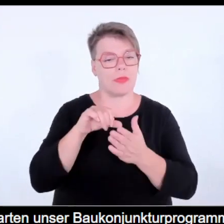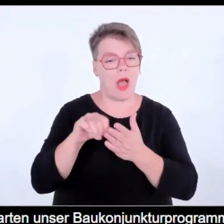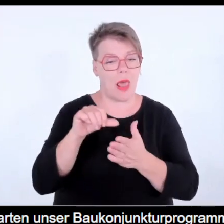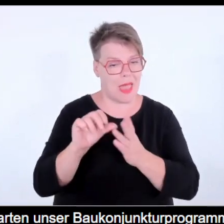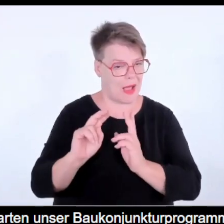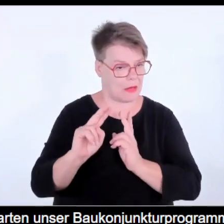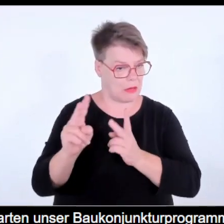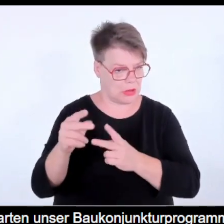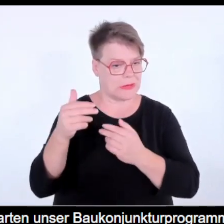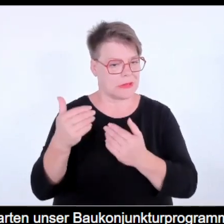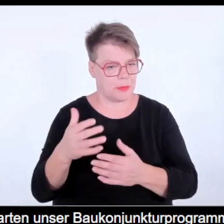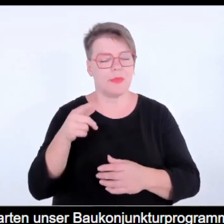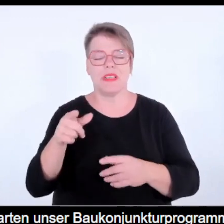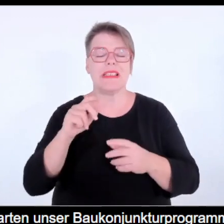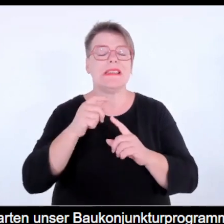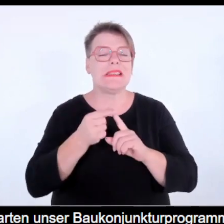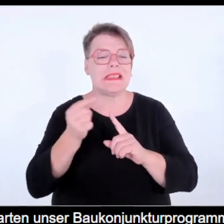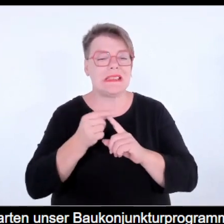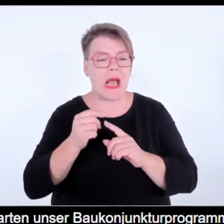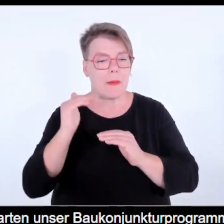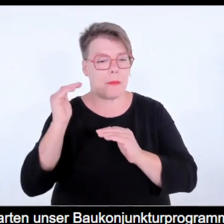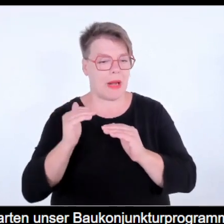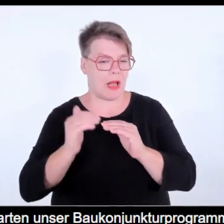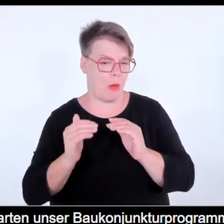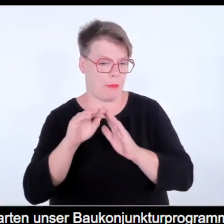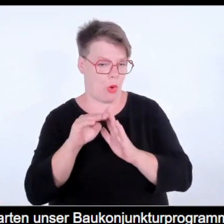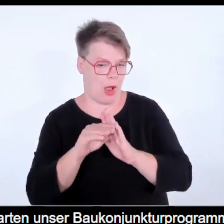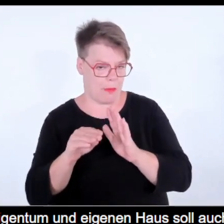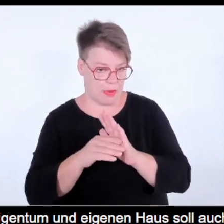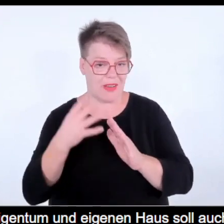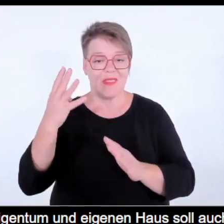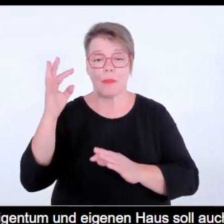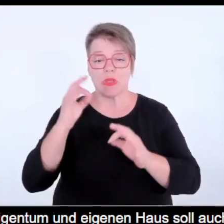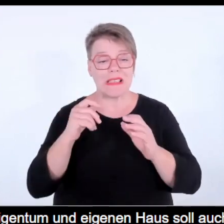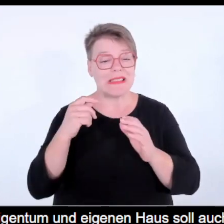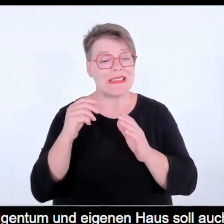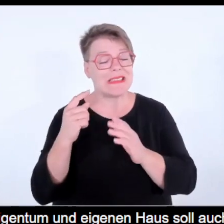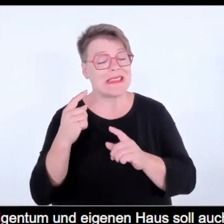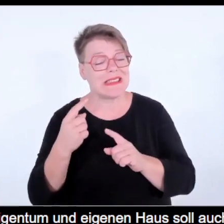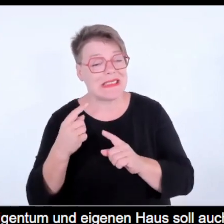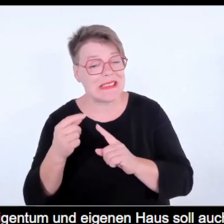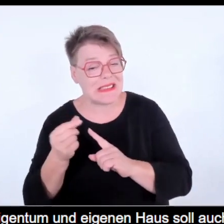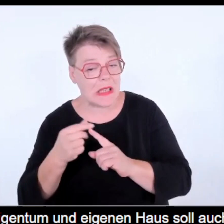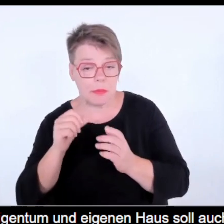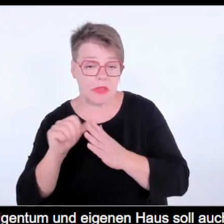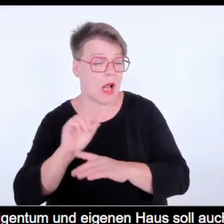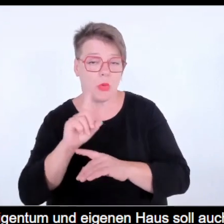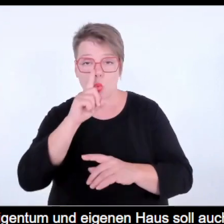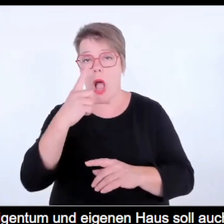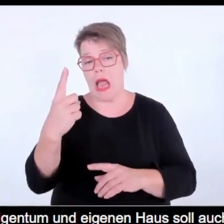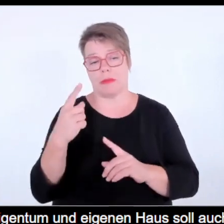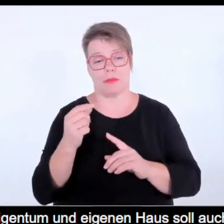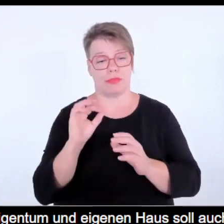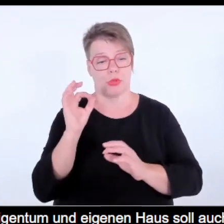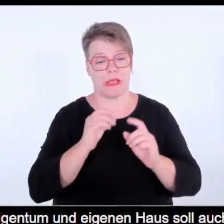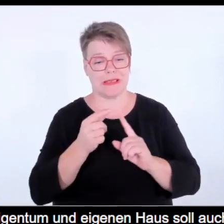Zudem, wir geben Staatsbürgschaften zur Absicherung auch beim Eigenkapitalersatz. Das heißt, dass wenn jemand nicht nur die Zinsen